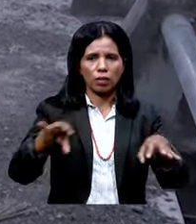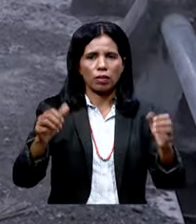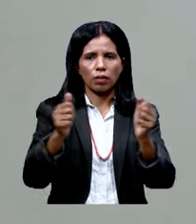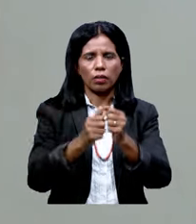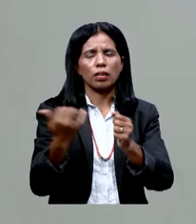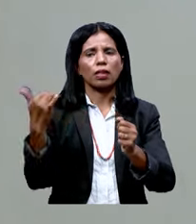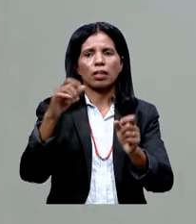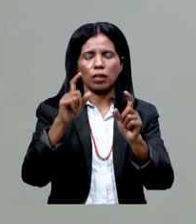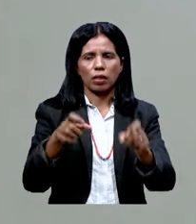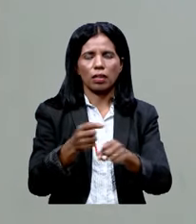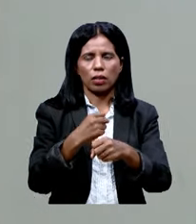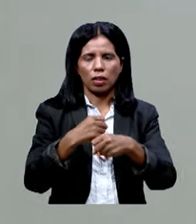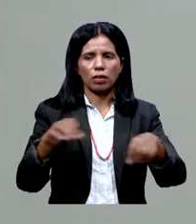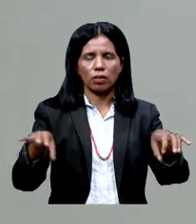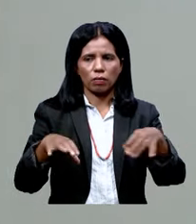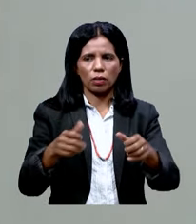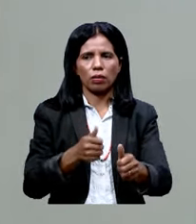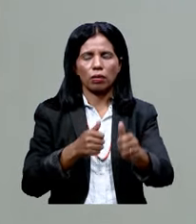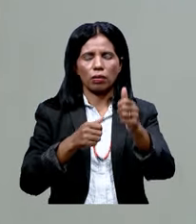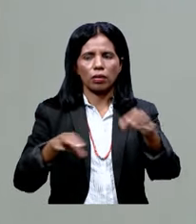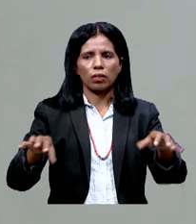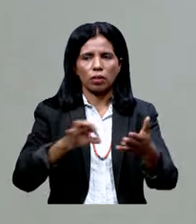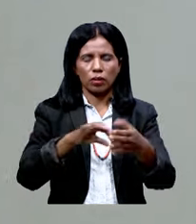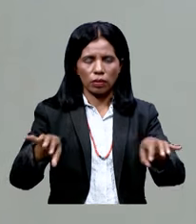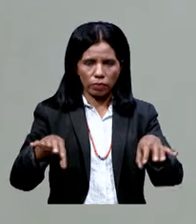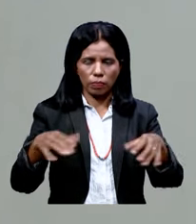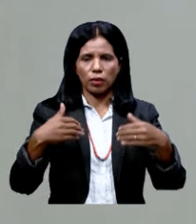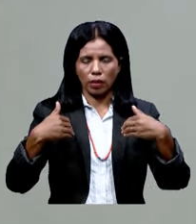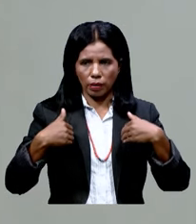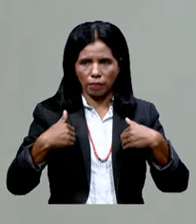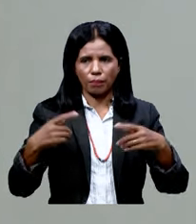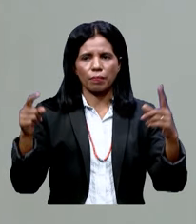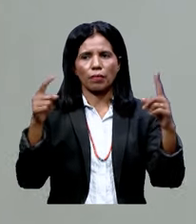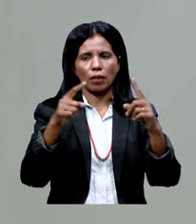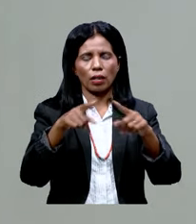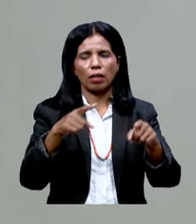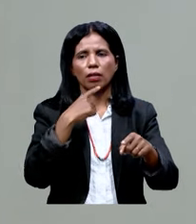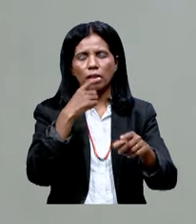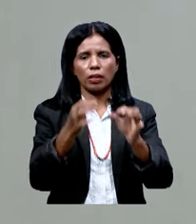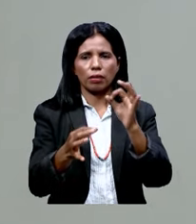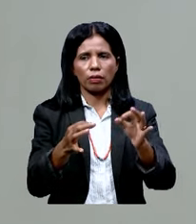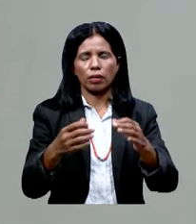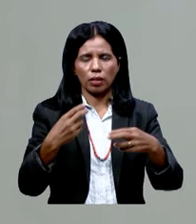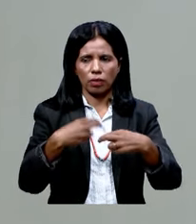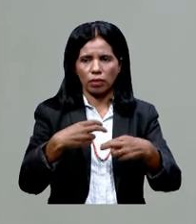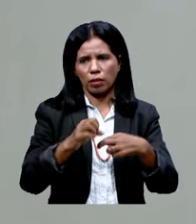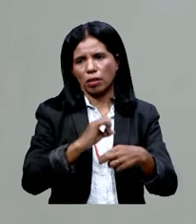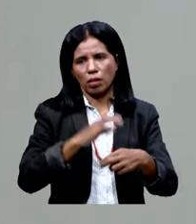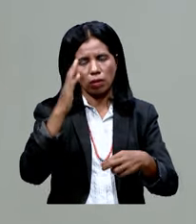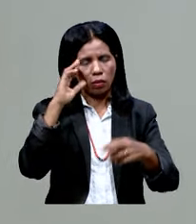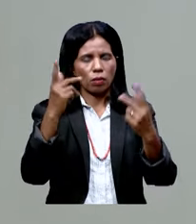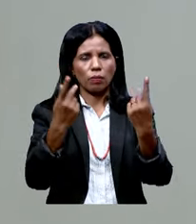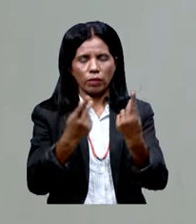tengke halau sine servisu bazia ba kontrato servisu ne be mak sira iha agora ba anes en wen karik iha dificultad ne honen ne kompanyia